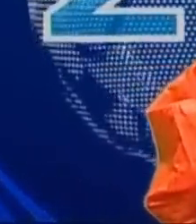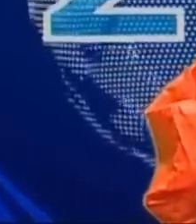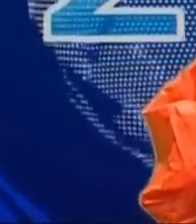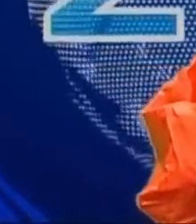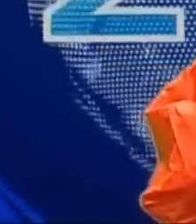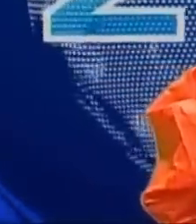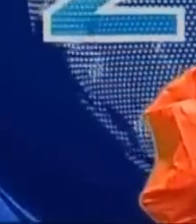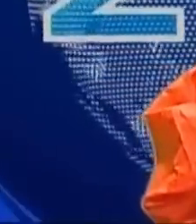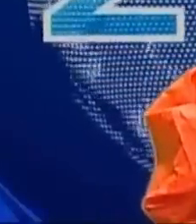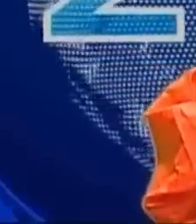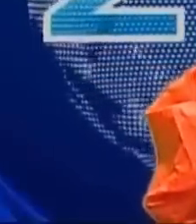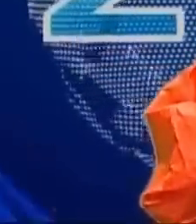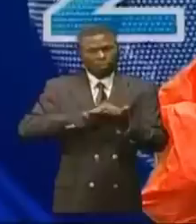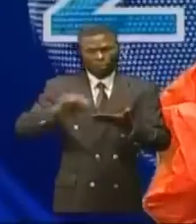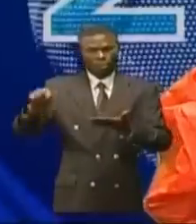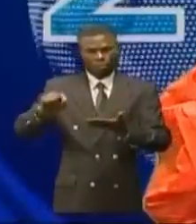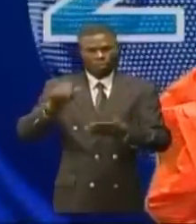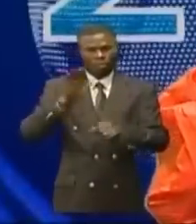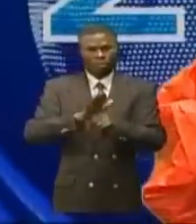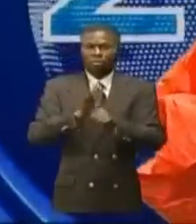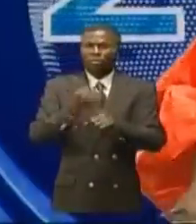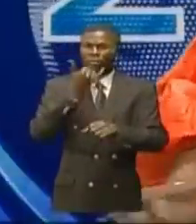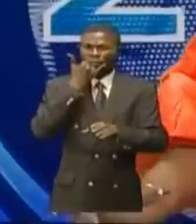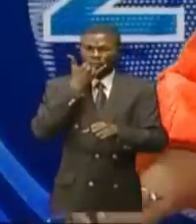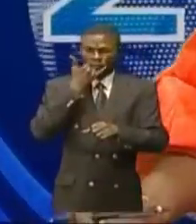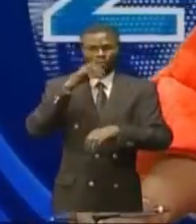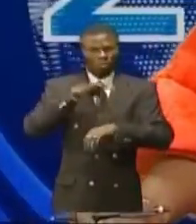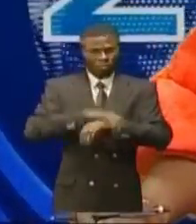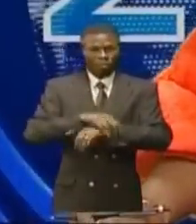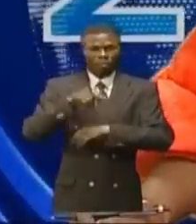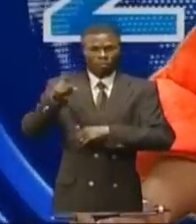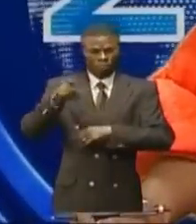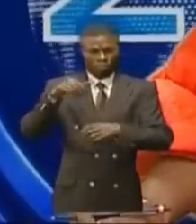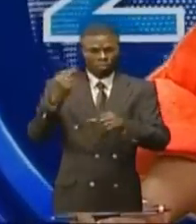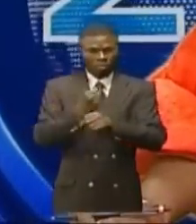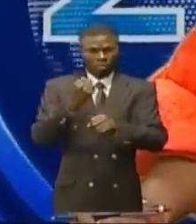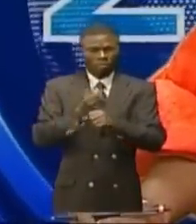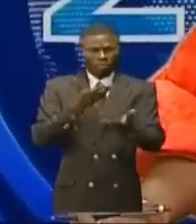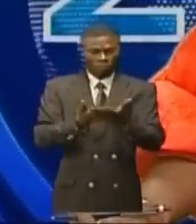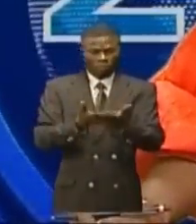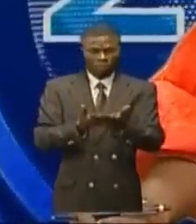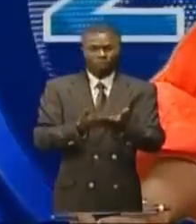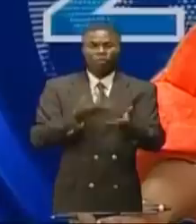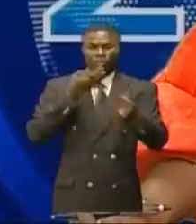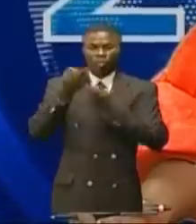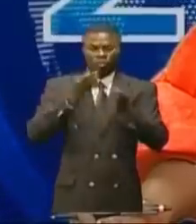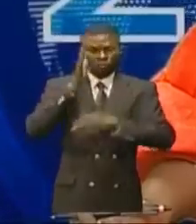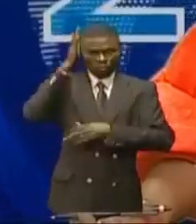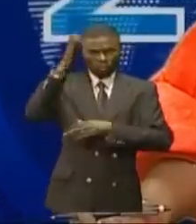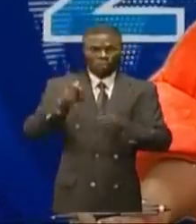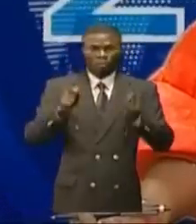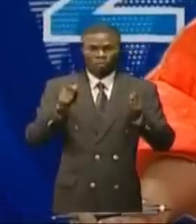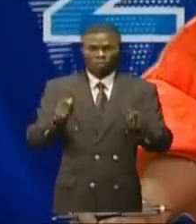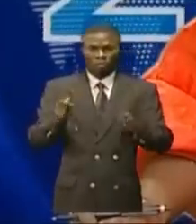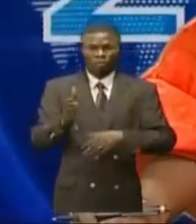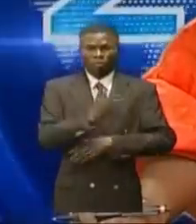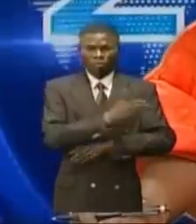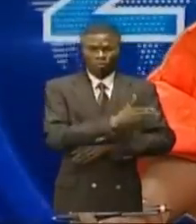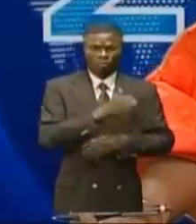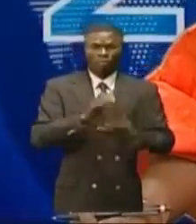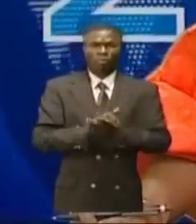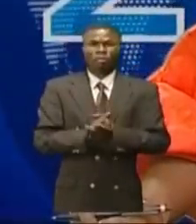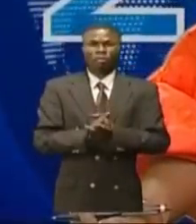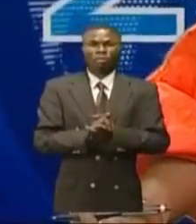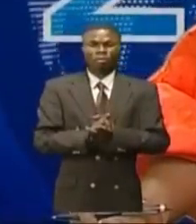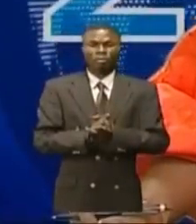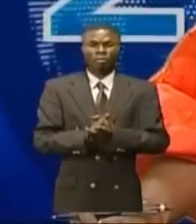par statuer sans lui. Plusieurs griefs de gestion ont été retenus à sa charge. Nous y reviendrons dans nos prochaines éditions. C'est